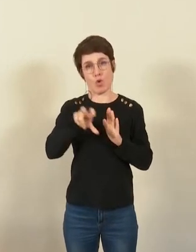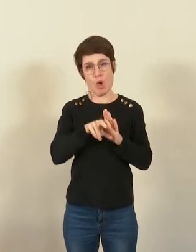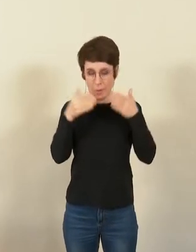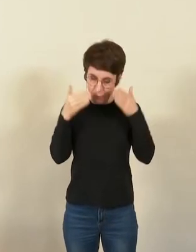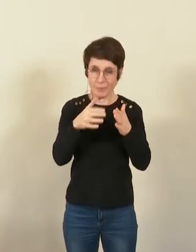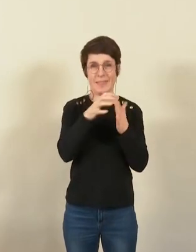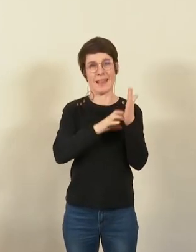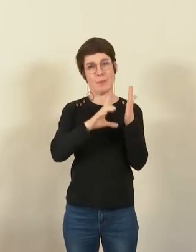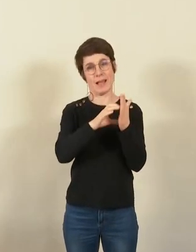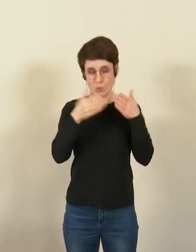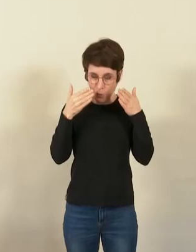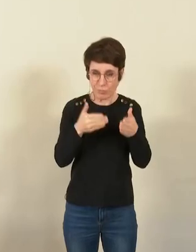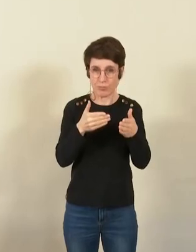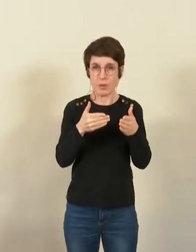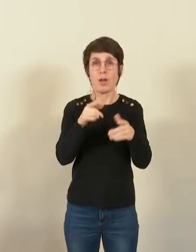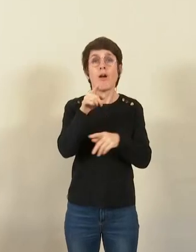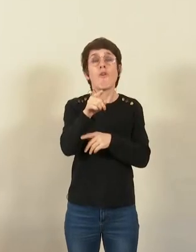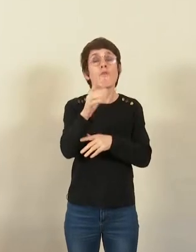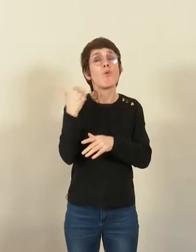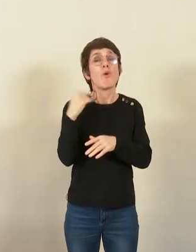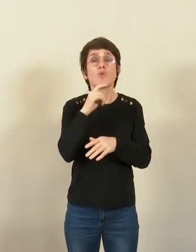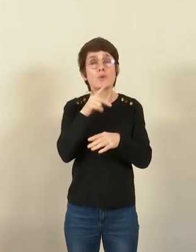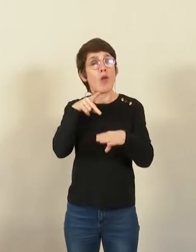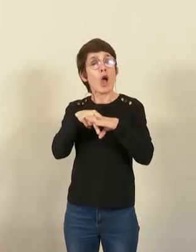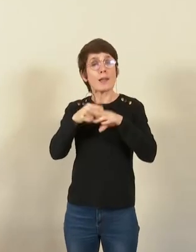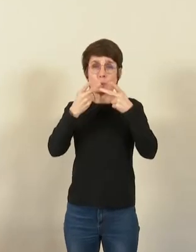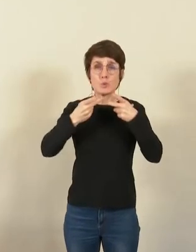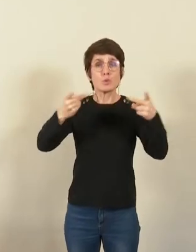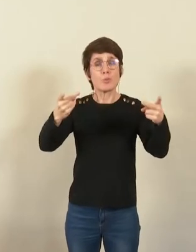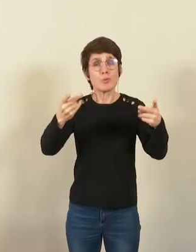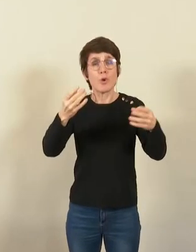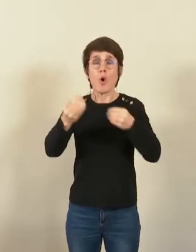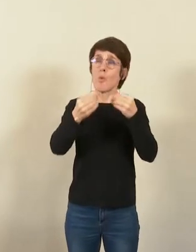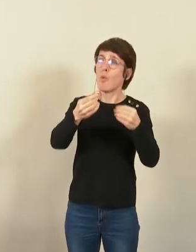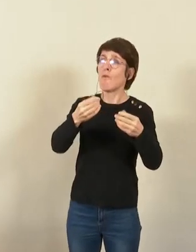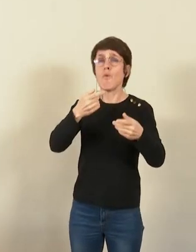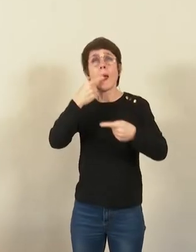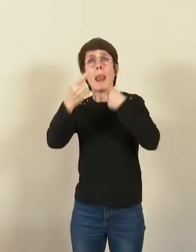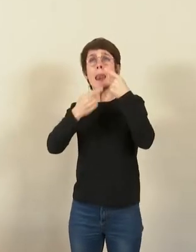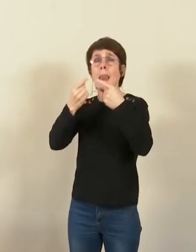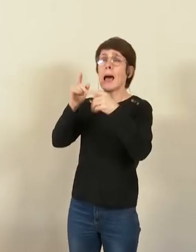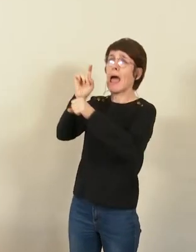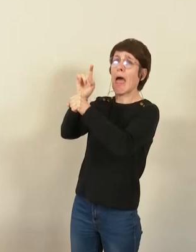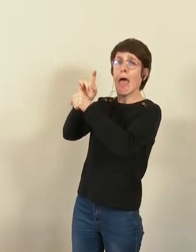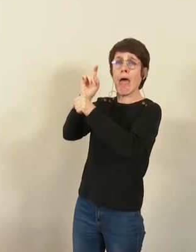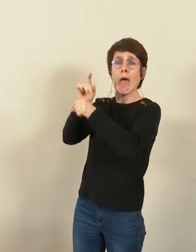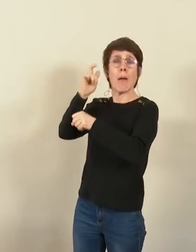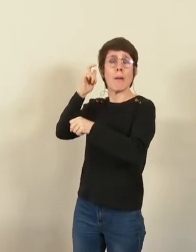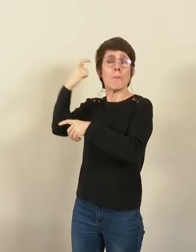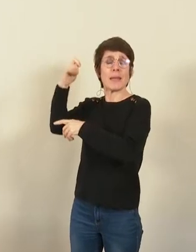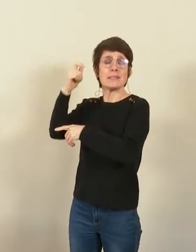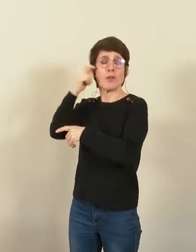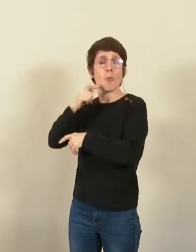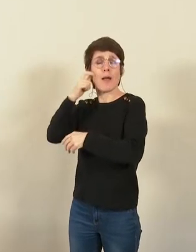j'allais dire que ce soit vos propos introductifs ou vos considérations sur la politique mené par le gouvernement et notre président ou l'histoire de